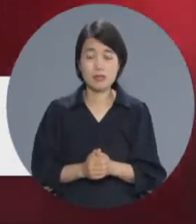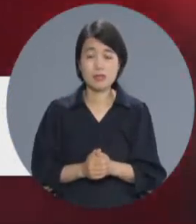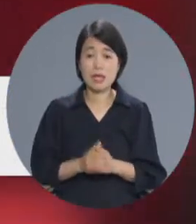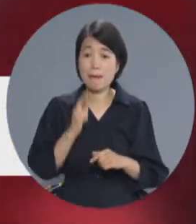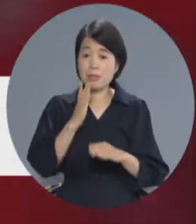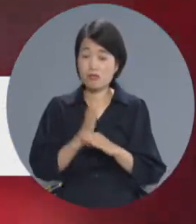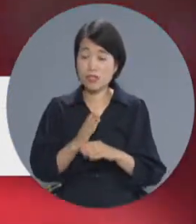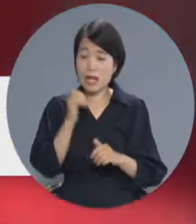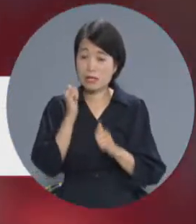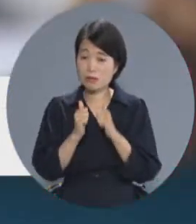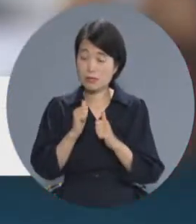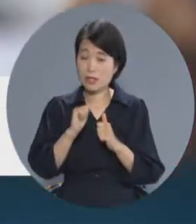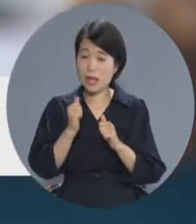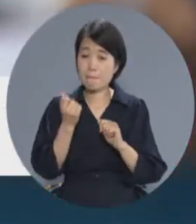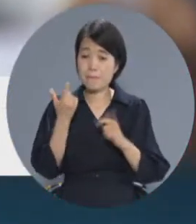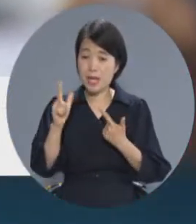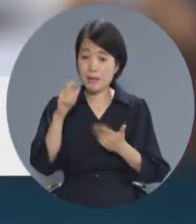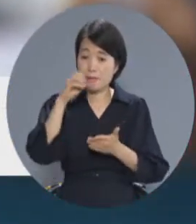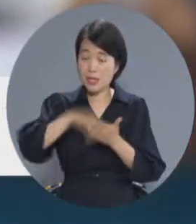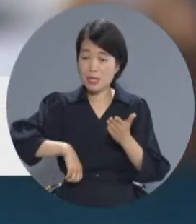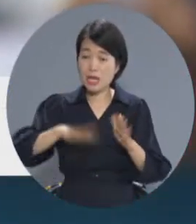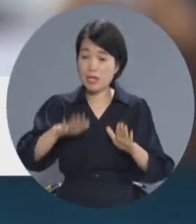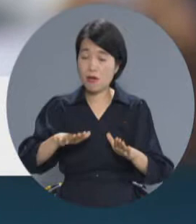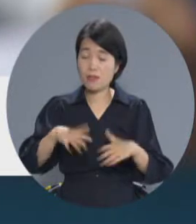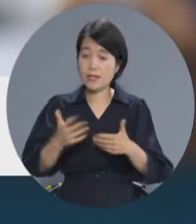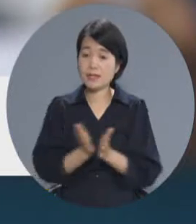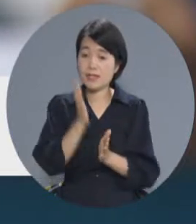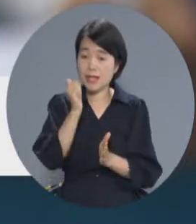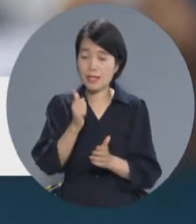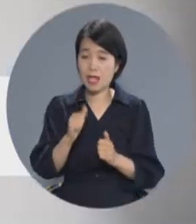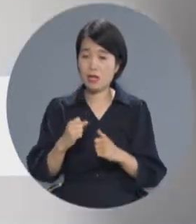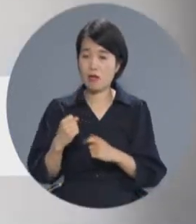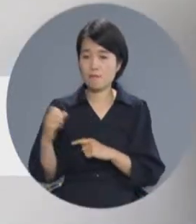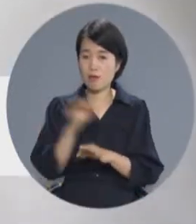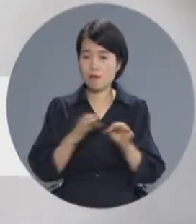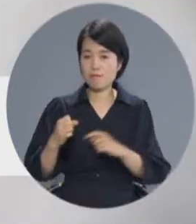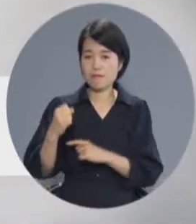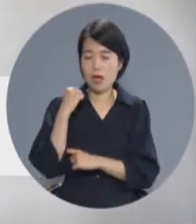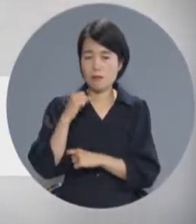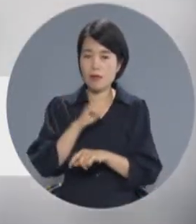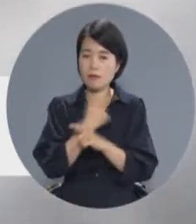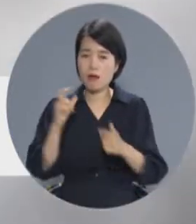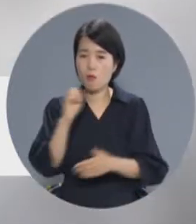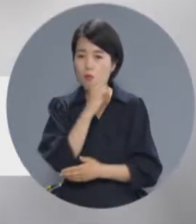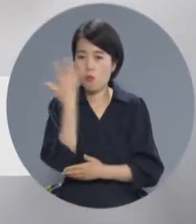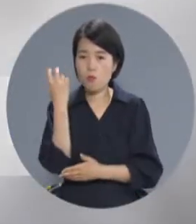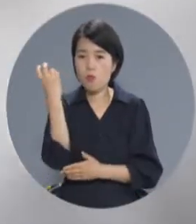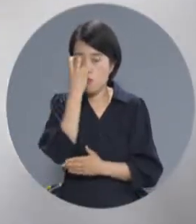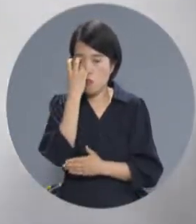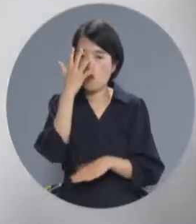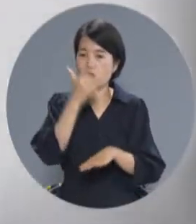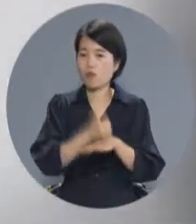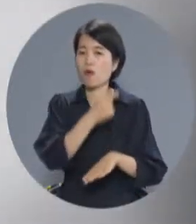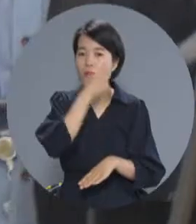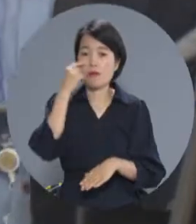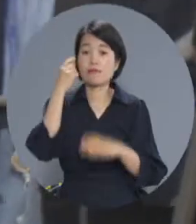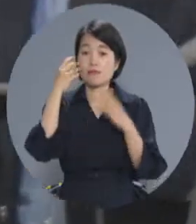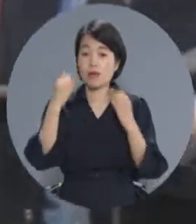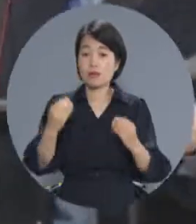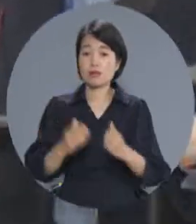민주당 경선에 반발에 살 당한 현직 단체장들의 경쟁력이 각종 여론조사에서도 확인됐습니다